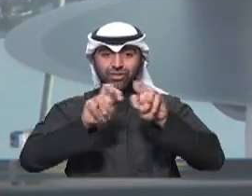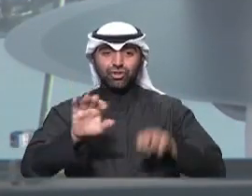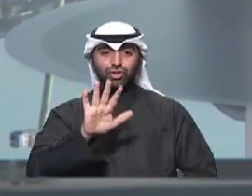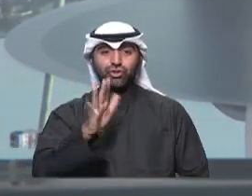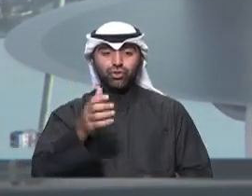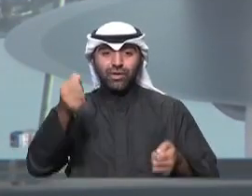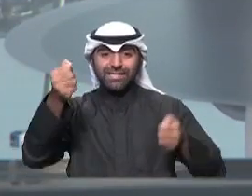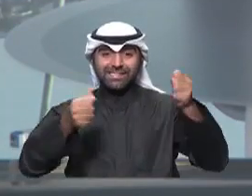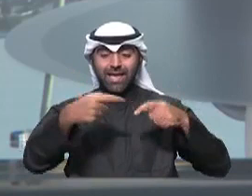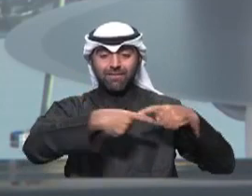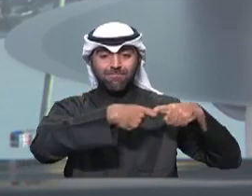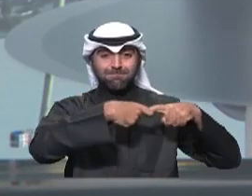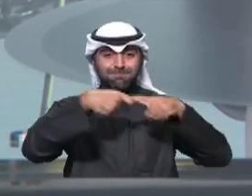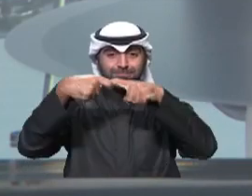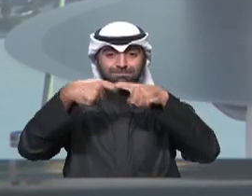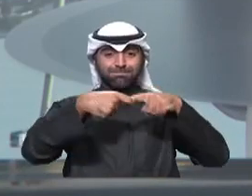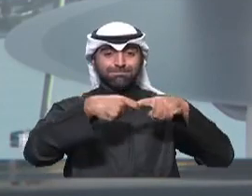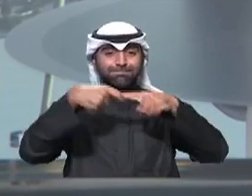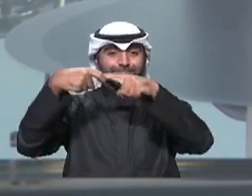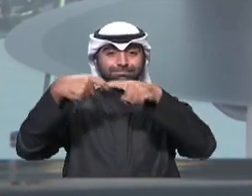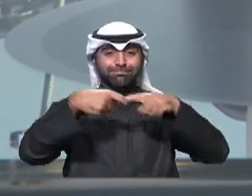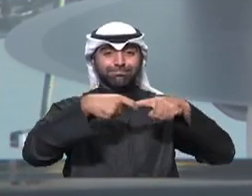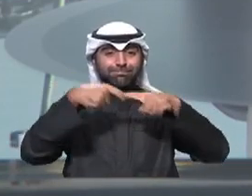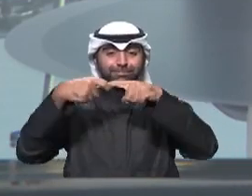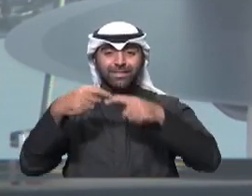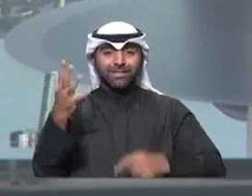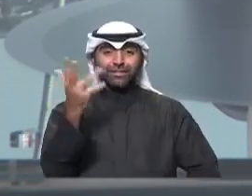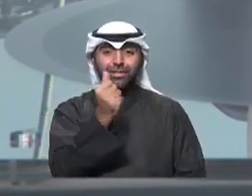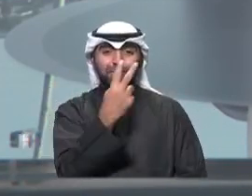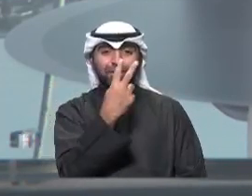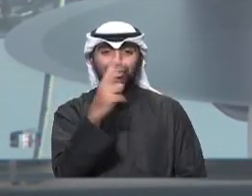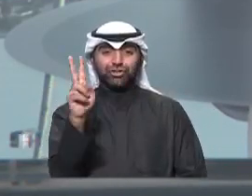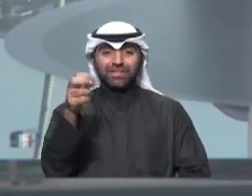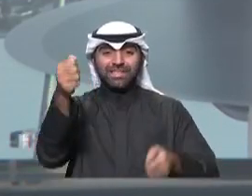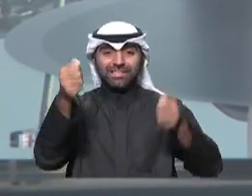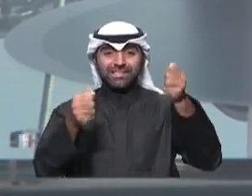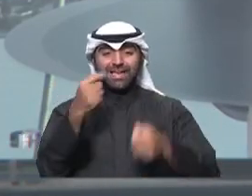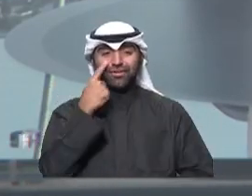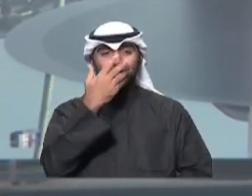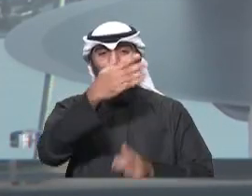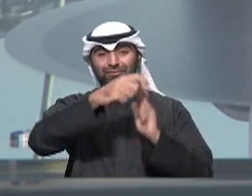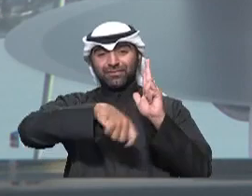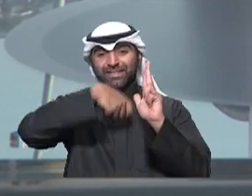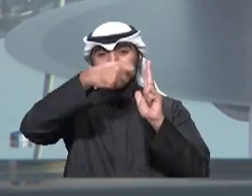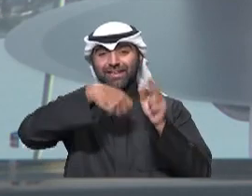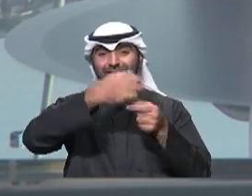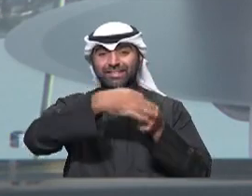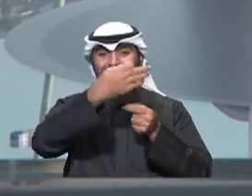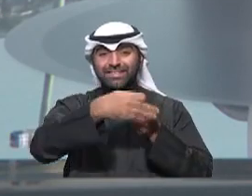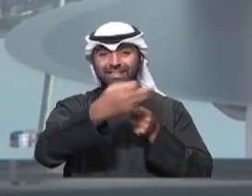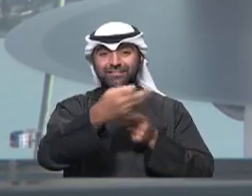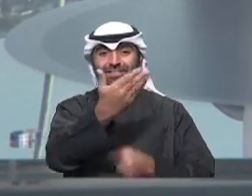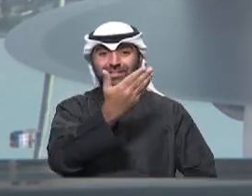مركبة وتحويلها للحجز وفرض غرامات على أصحابها. أي سادة، تفاصيل أكثر في سياق التقرير